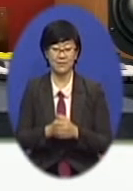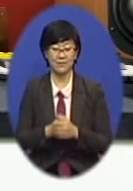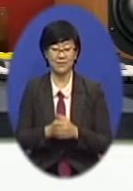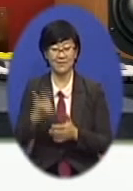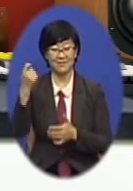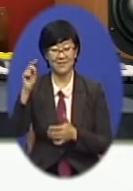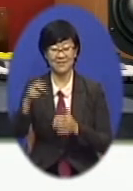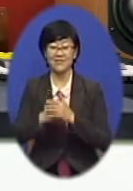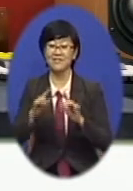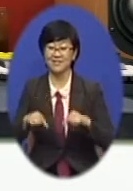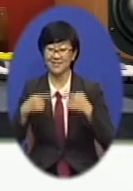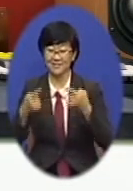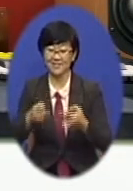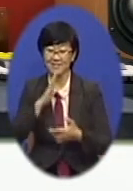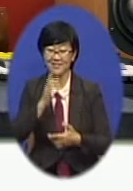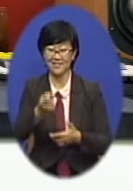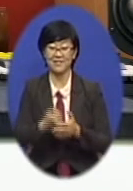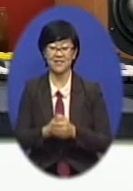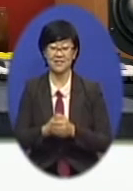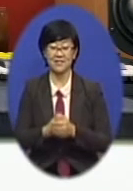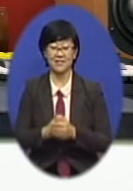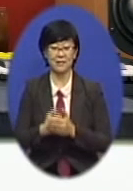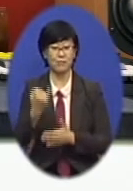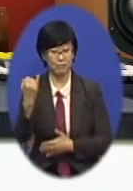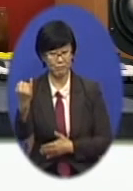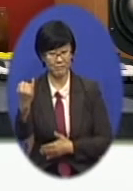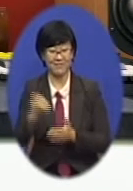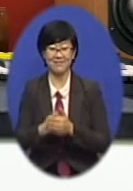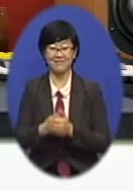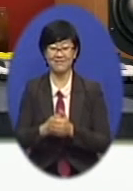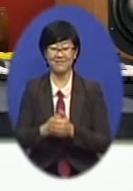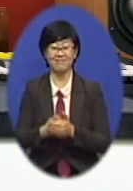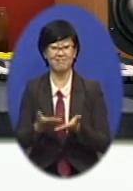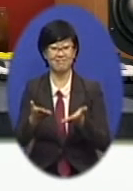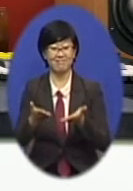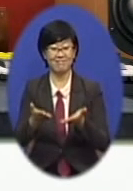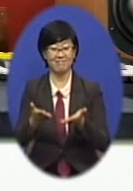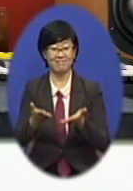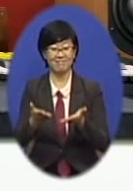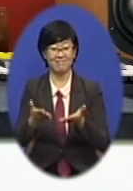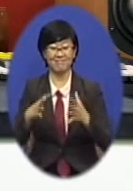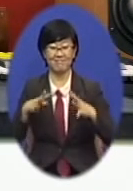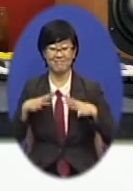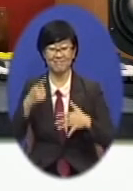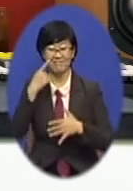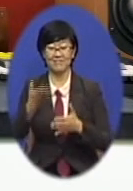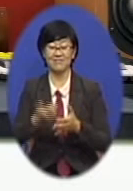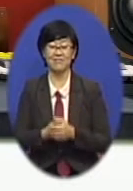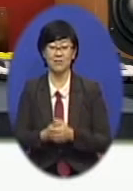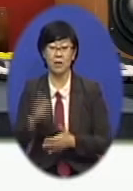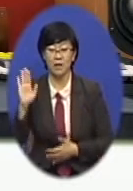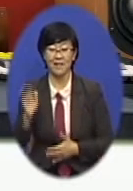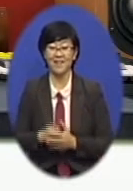이렇게 TV에 나오셨는데 그 집사람한테 한번 점수 좀 따시게 자랑 좀 한번 해보세요. 아니